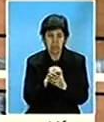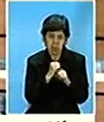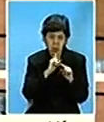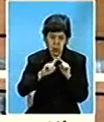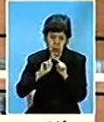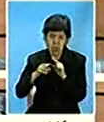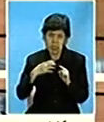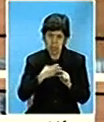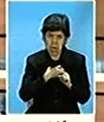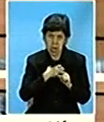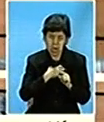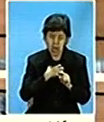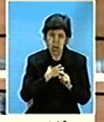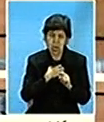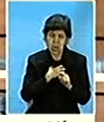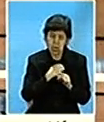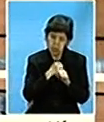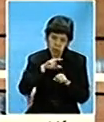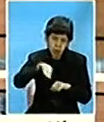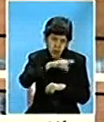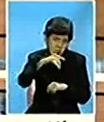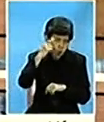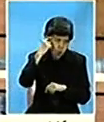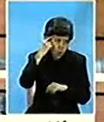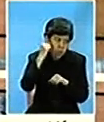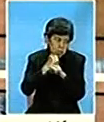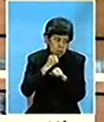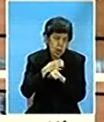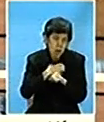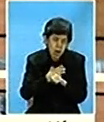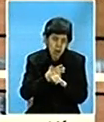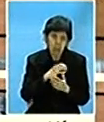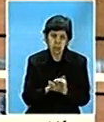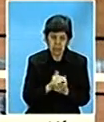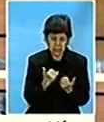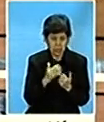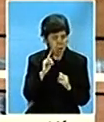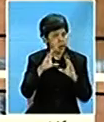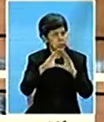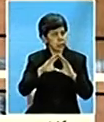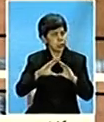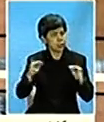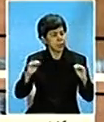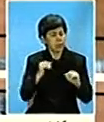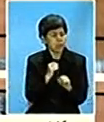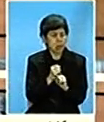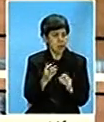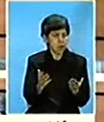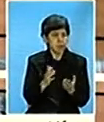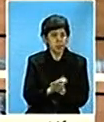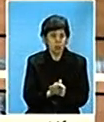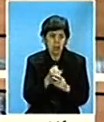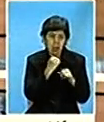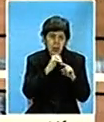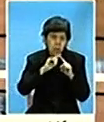ให้ไปดำเนินการแล้วรายงานได้ทราบภายในกรกฎาคมที่ผ่านมาแต่วันนี้ข่าวก็เงียบไปว่าทำถึงไหนแล้วเพราะเรื่องห